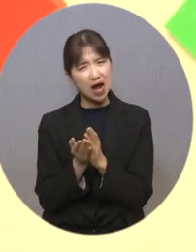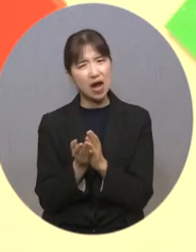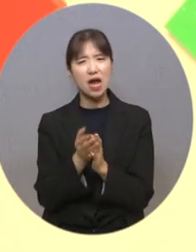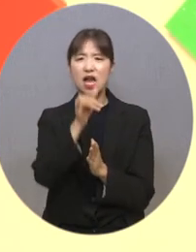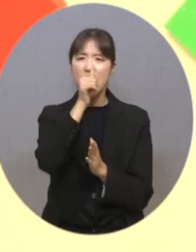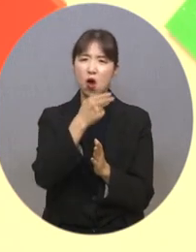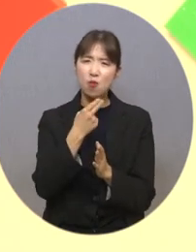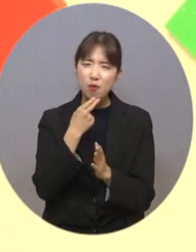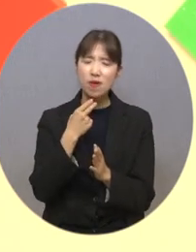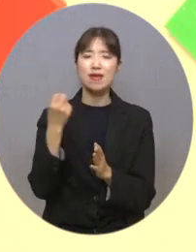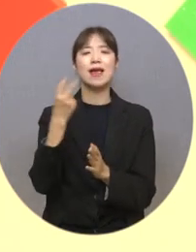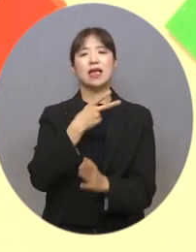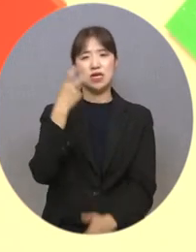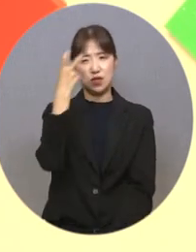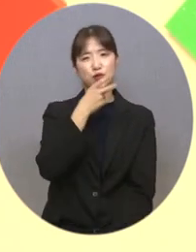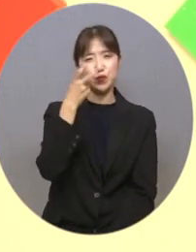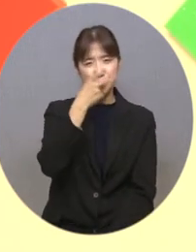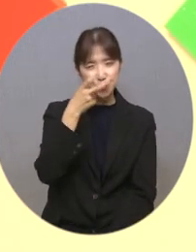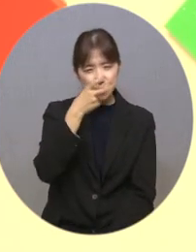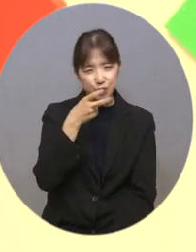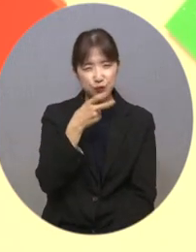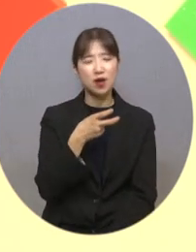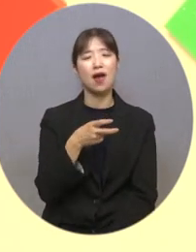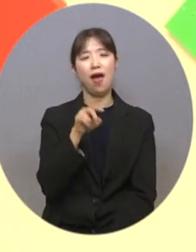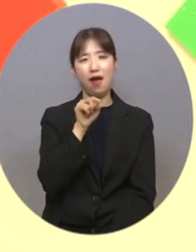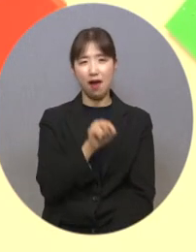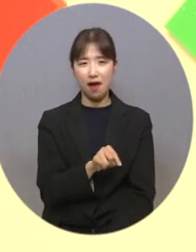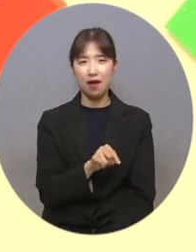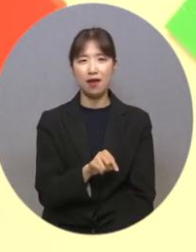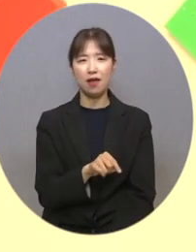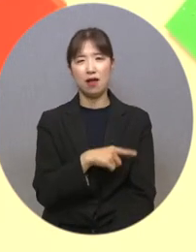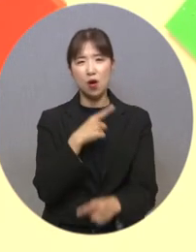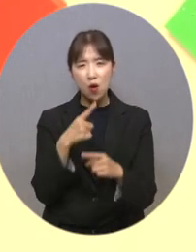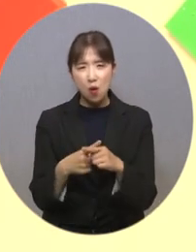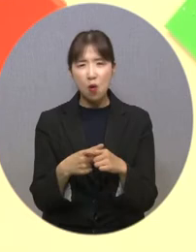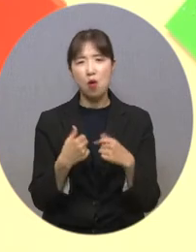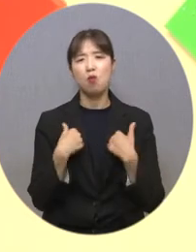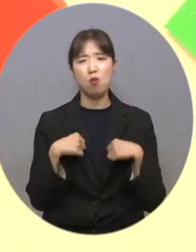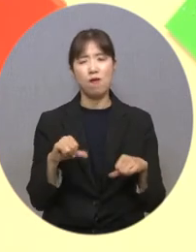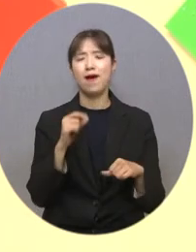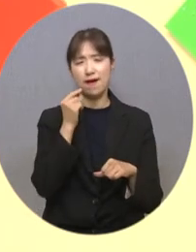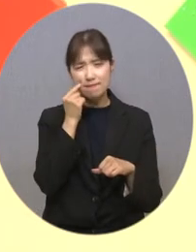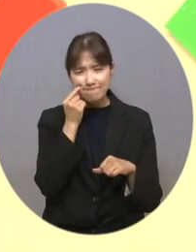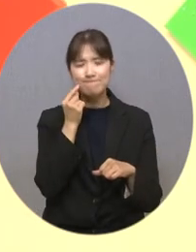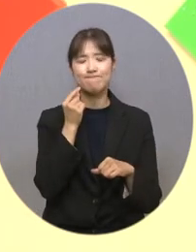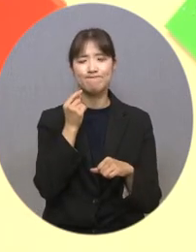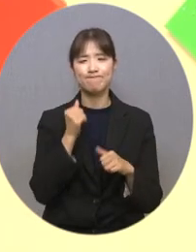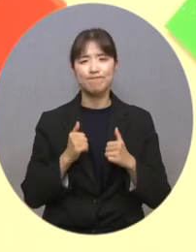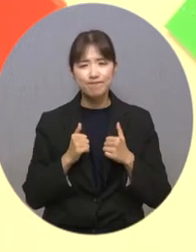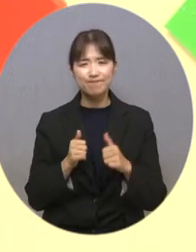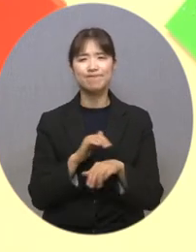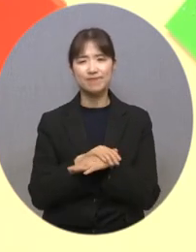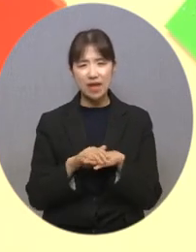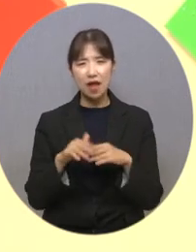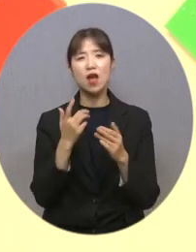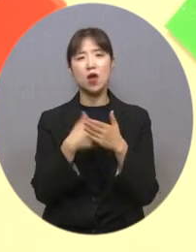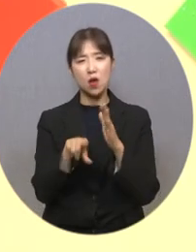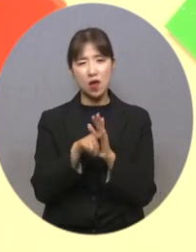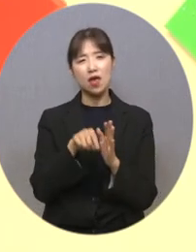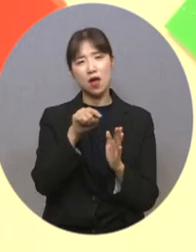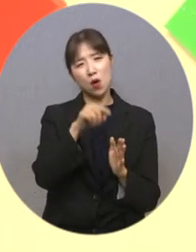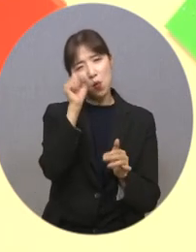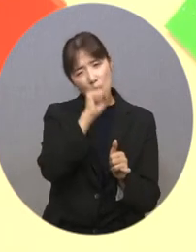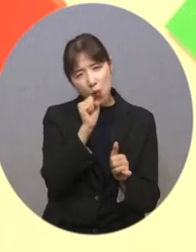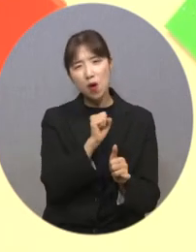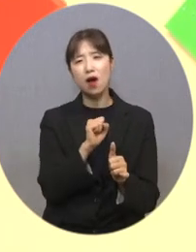그런 부분들을 조사해서 다시 조사해서 그들이 또 중도 포기하지 않게끔 그들이 좋아하고